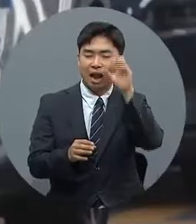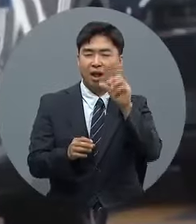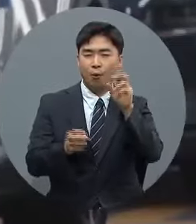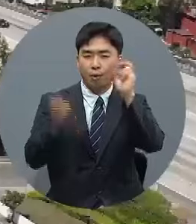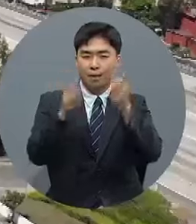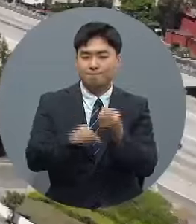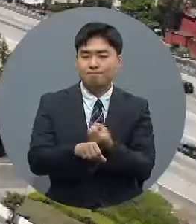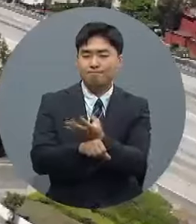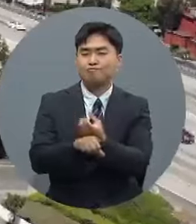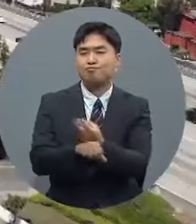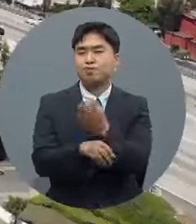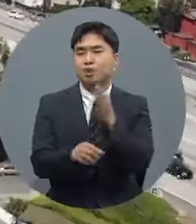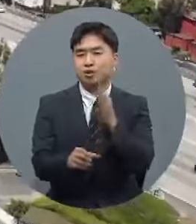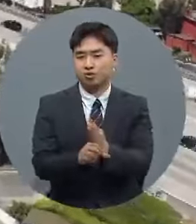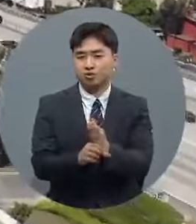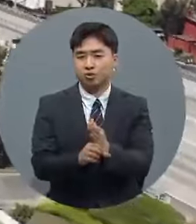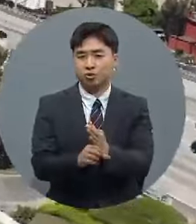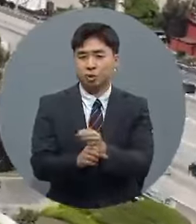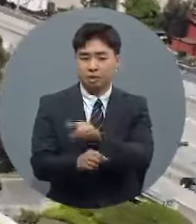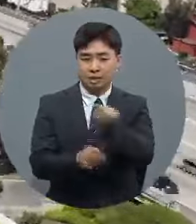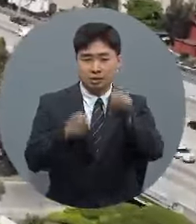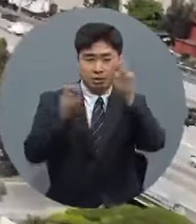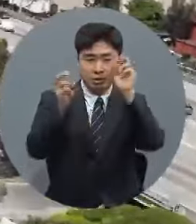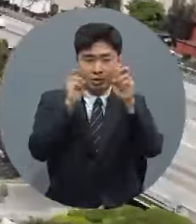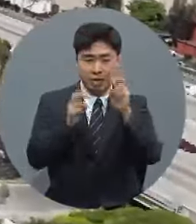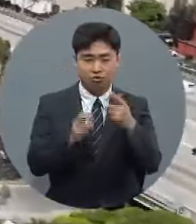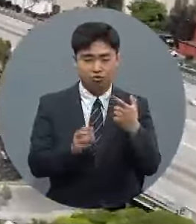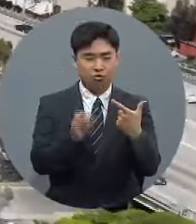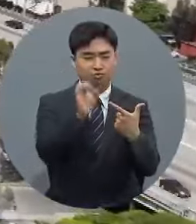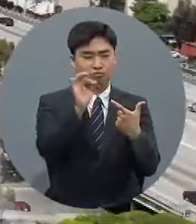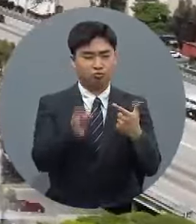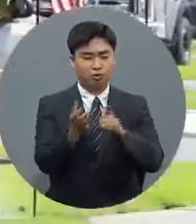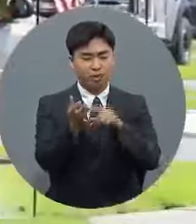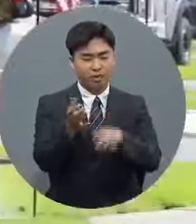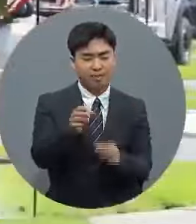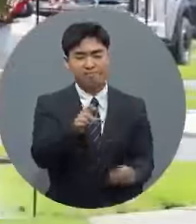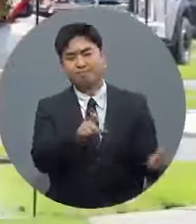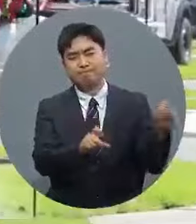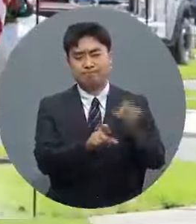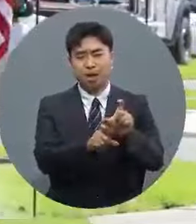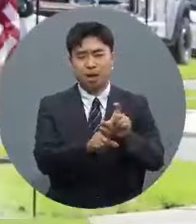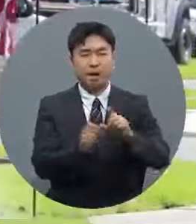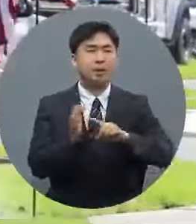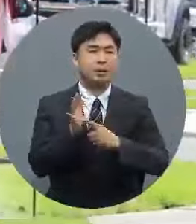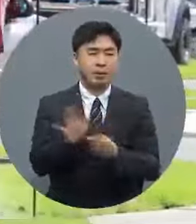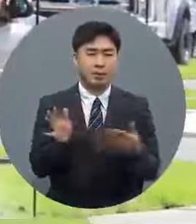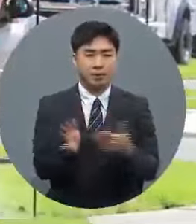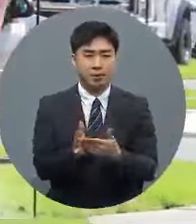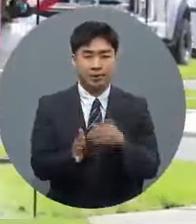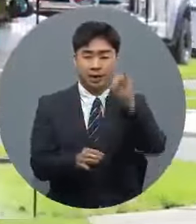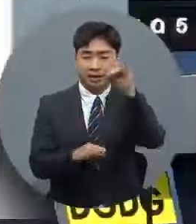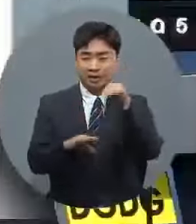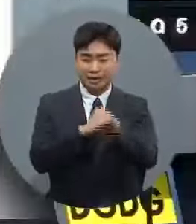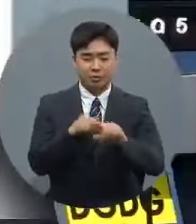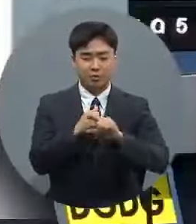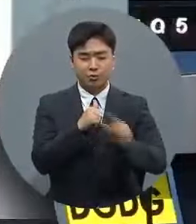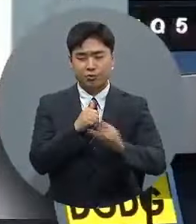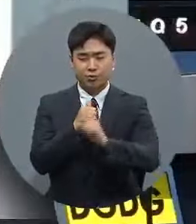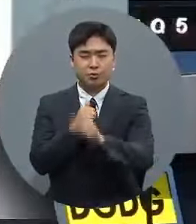업체들입니다 미국은 이들 업체에 대해대 66% 관세를 부과하겠다고 밝혀 현대차 협력